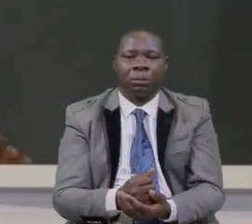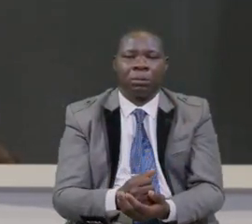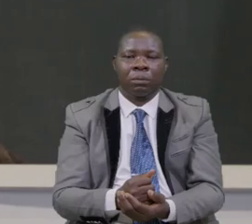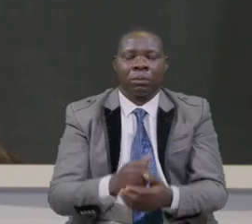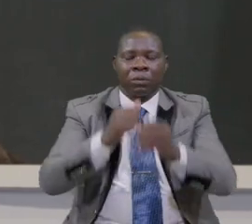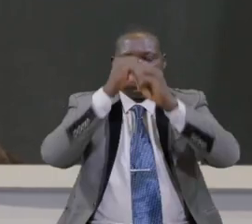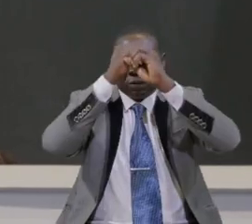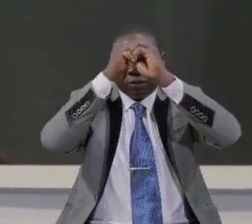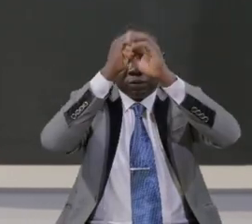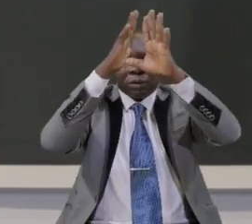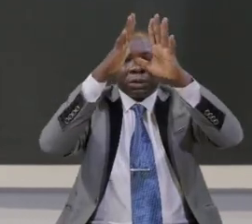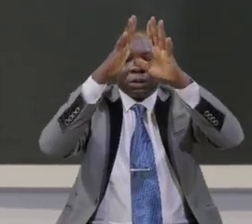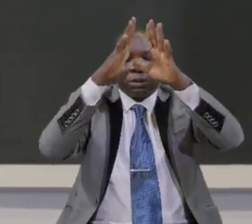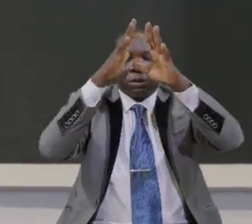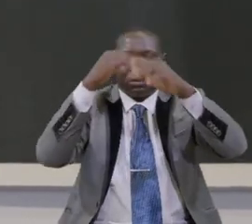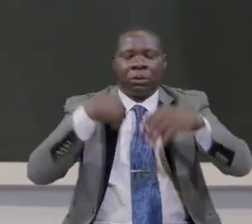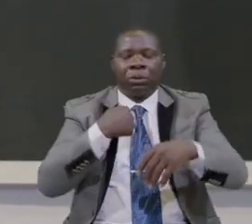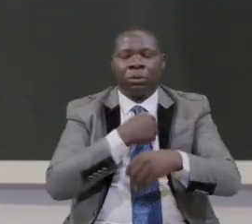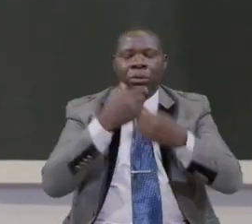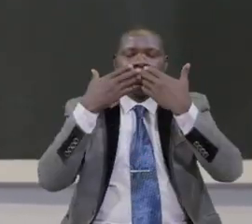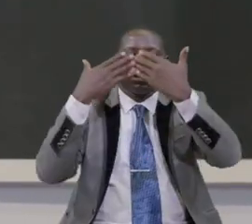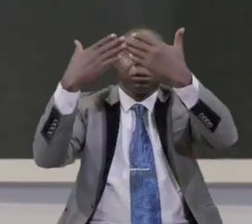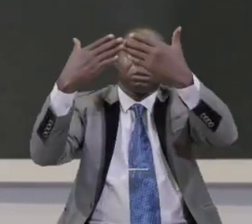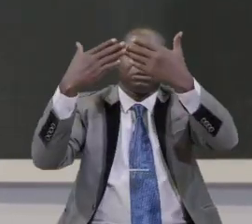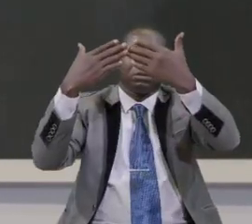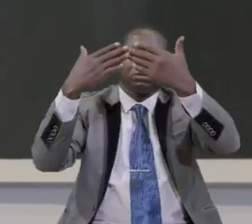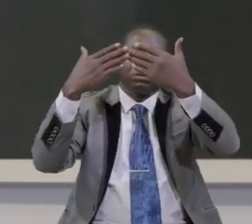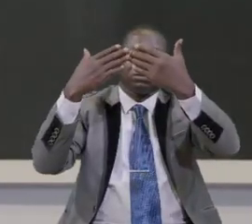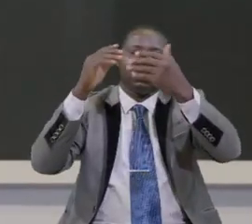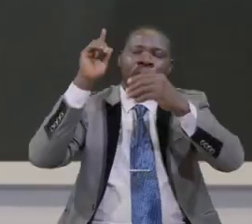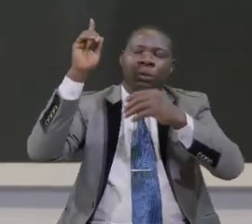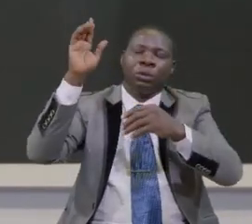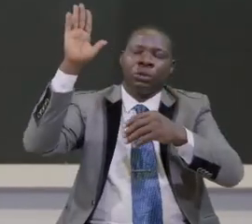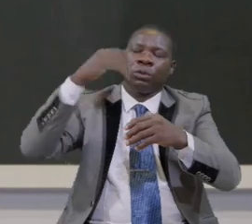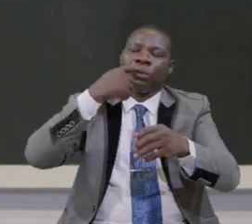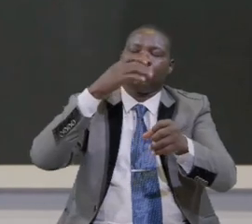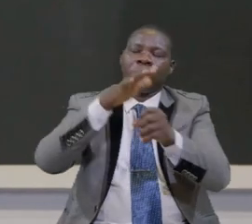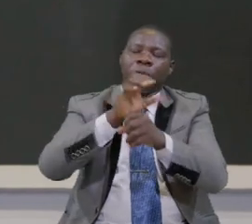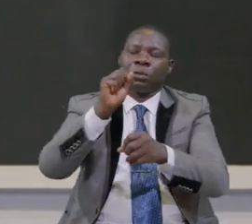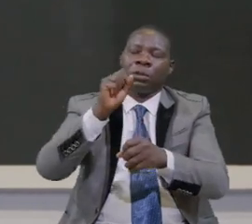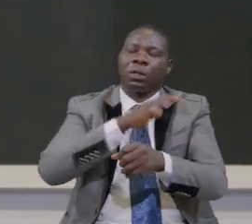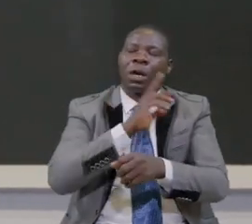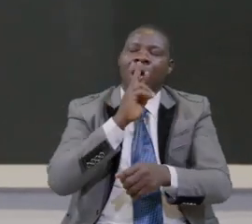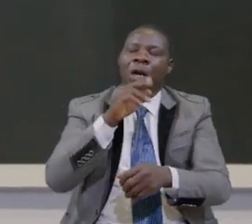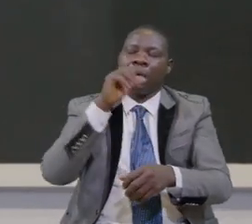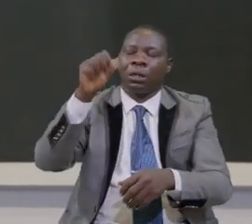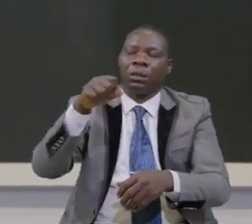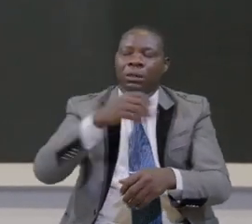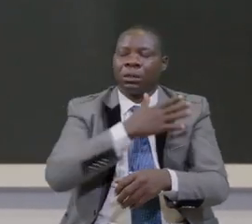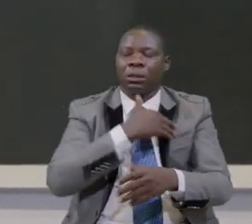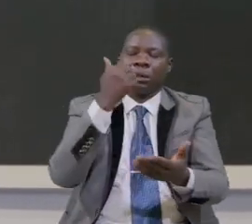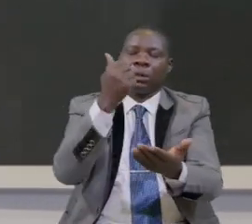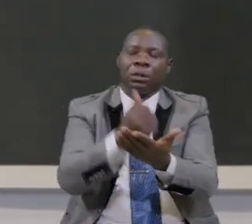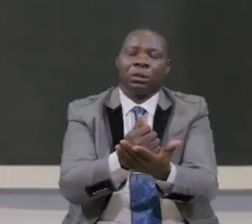Père, nous te remercions. Tes promesses sont oui et amen.